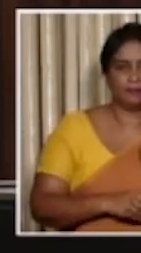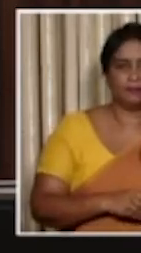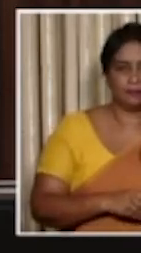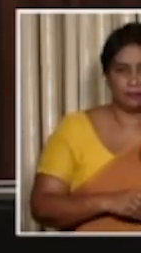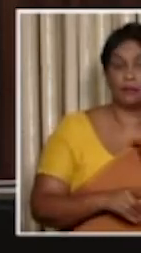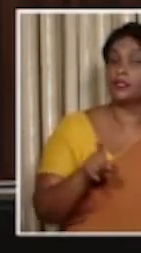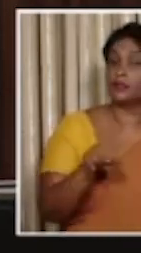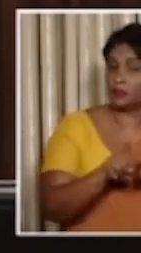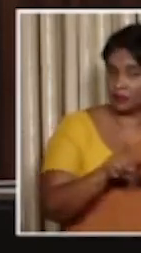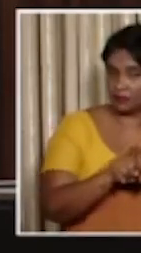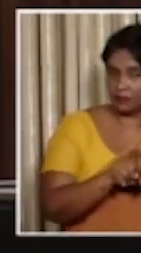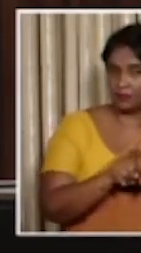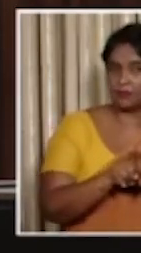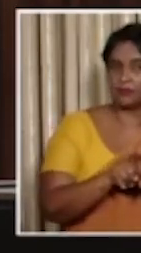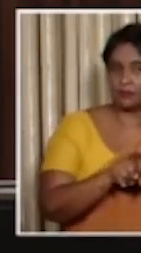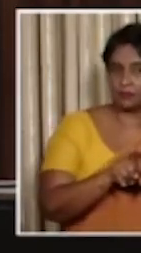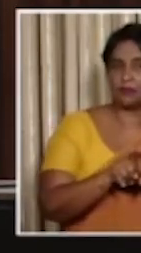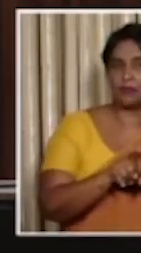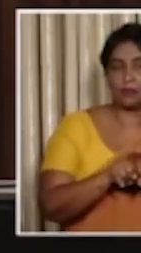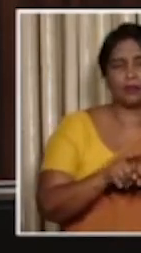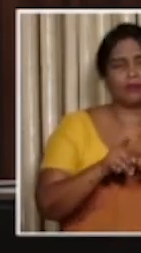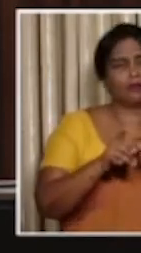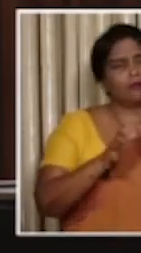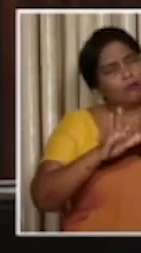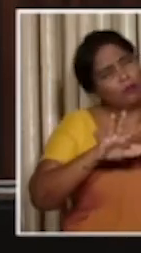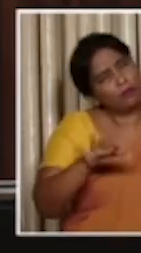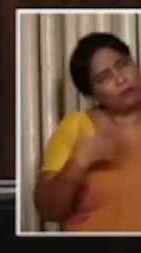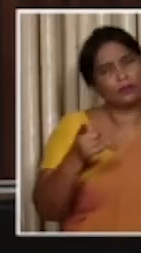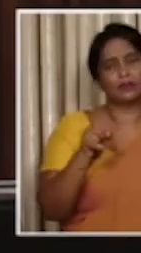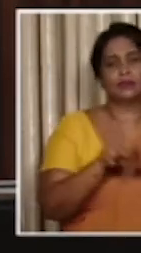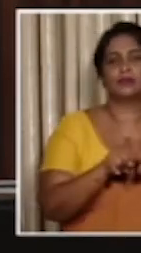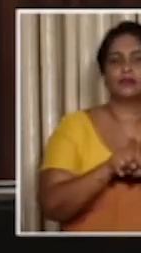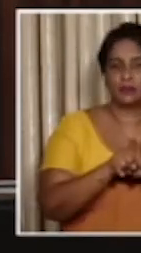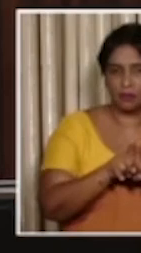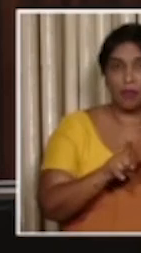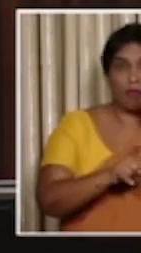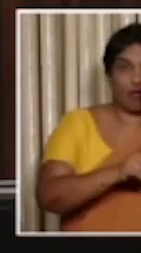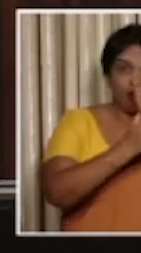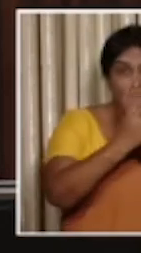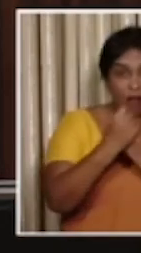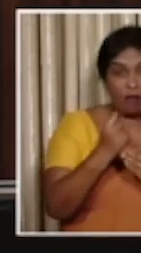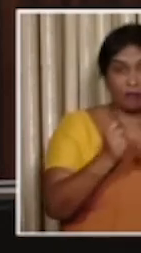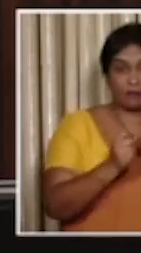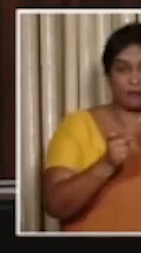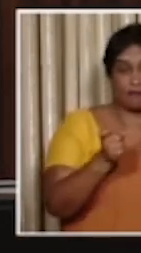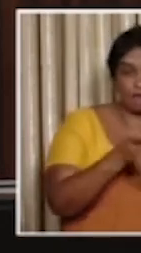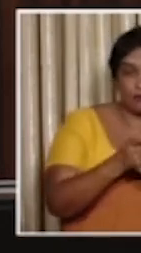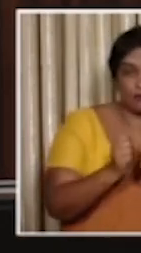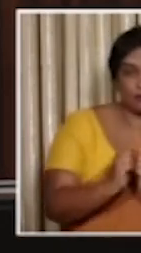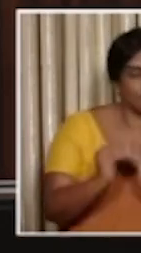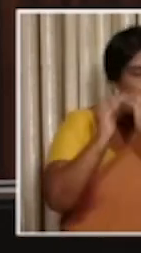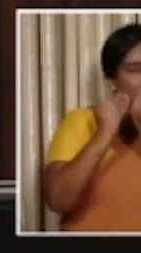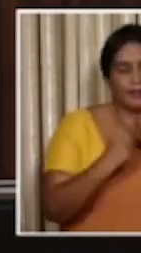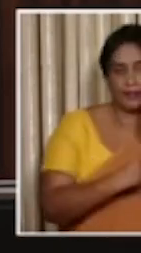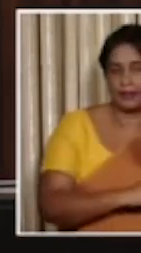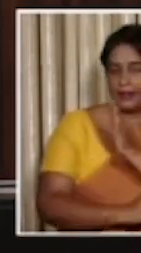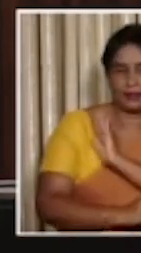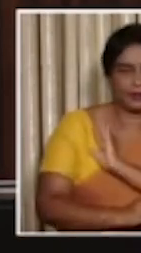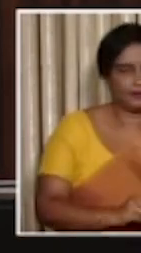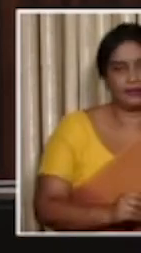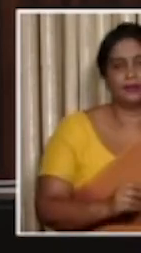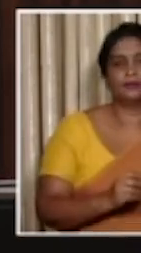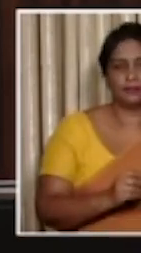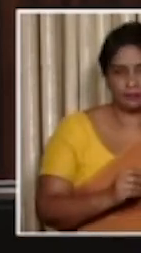ඒ වගේම කවර පන්නේ හෝ ආගමික අන්තවාදයක් ඉසෝසවන්න ඉඩ දෙන්නේ නැහැ.